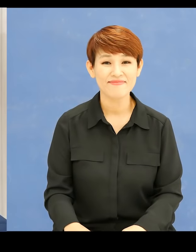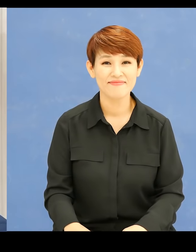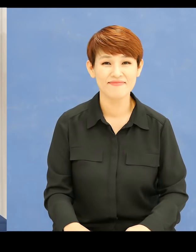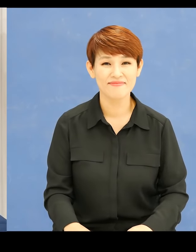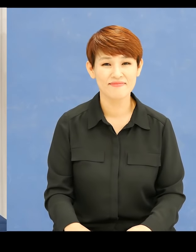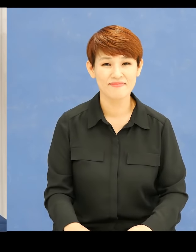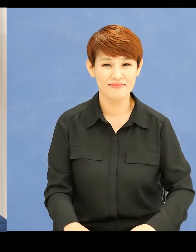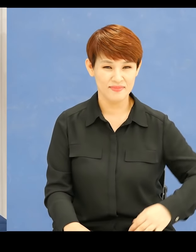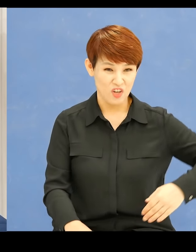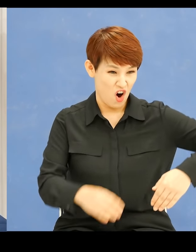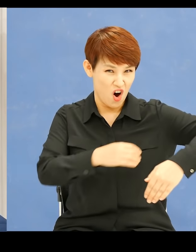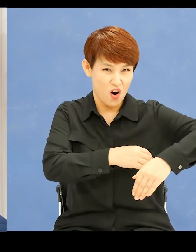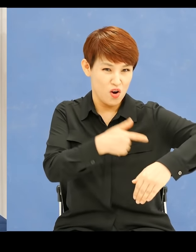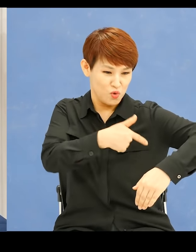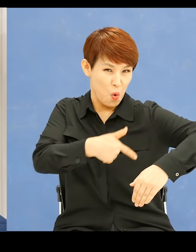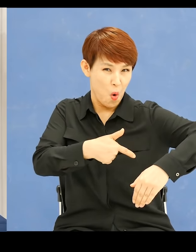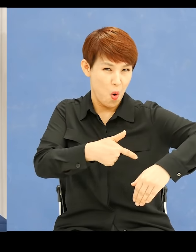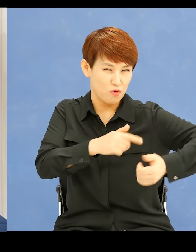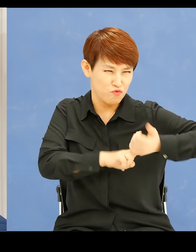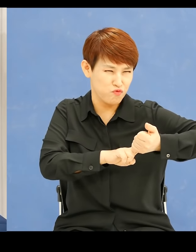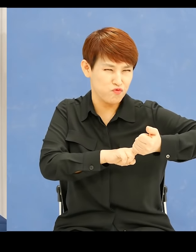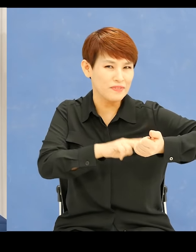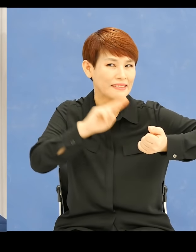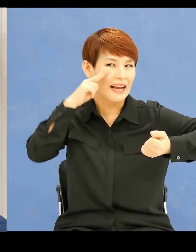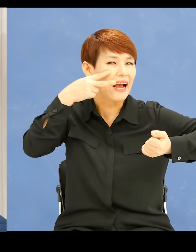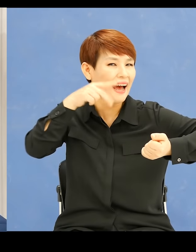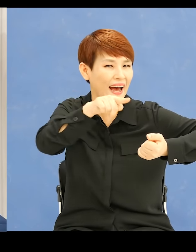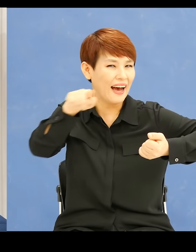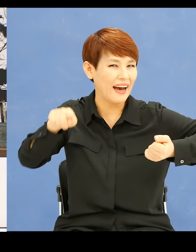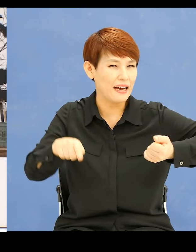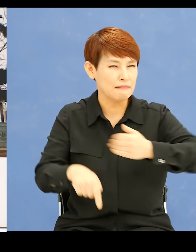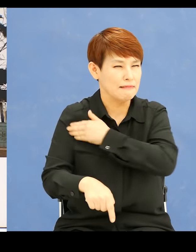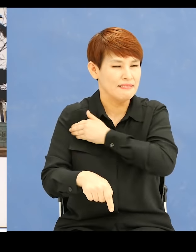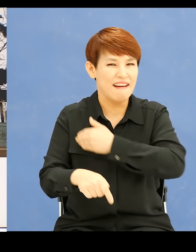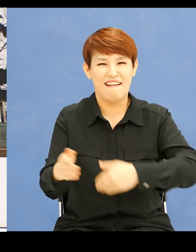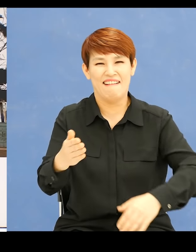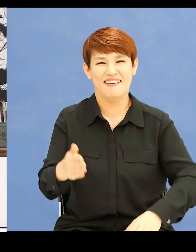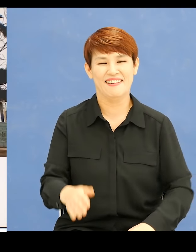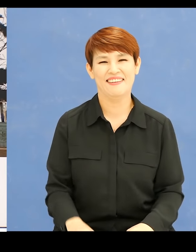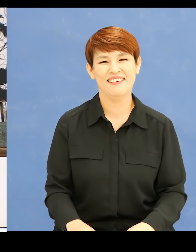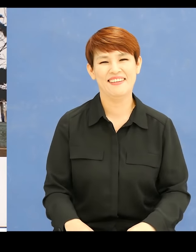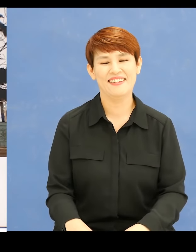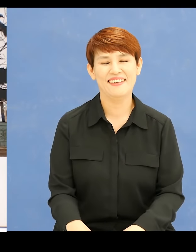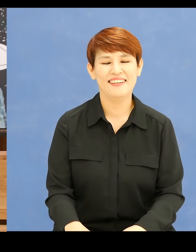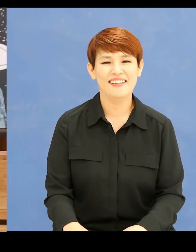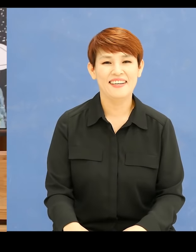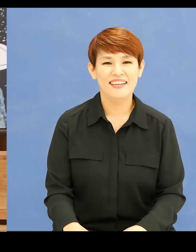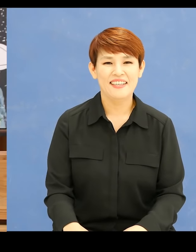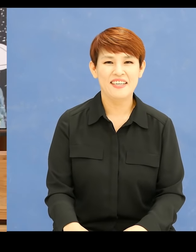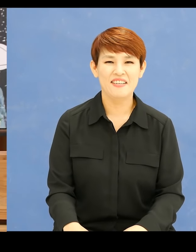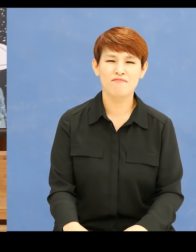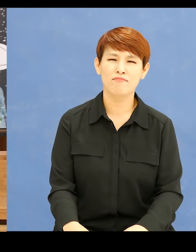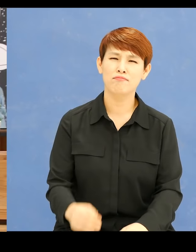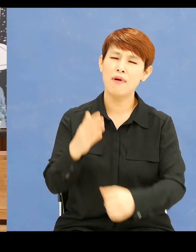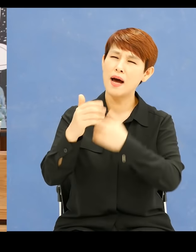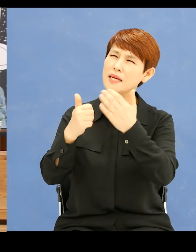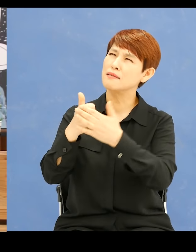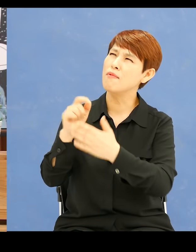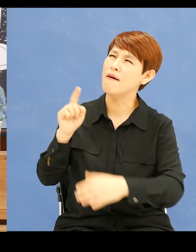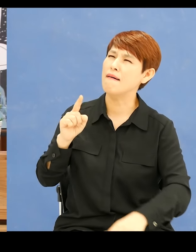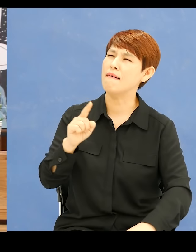완전히 뭐 그렇게 하니까 예. 뭐 여기 안에 총 몇 개 있는 줄 알았겠죠. 예, 예. 군복을 입고 있으니까. 남이라고 생각했나 보다. 그리고 그런 뭐 하나님께 식으로.